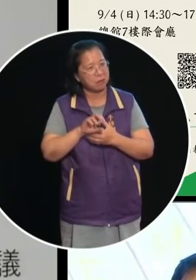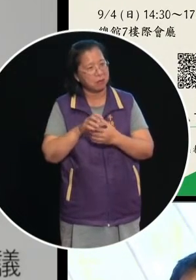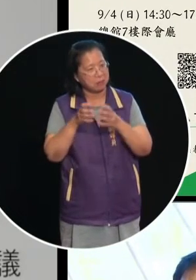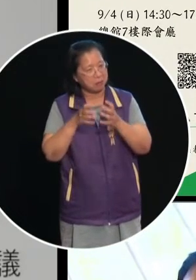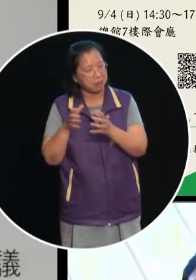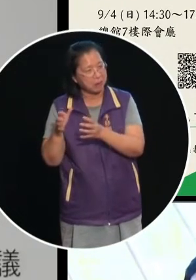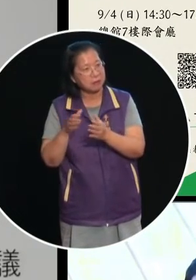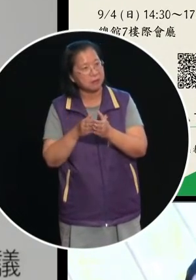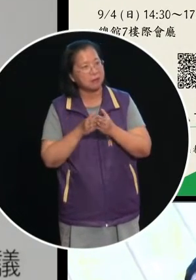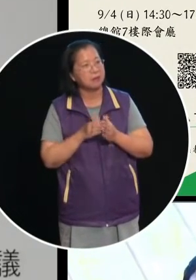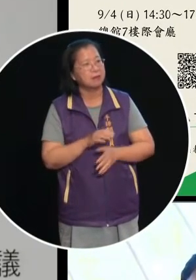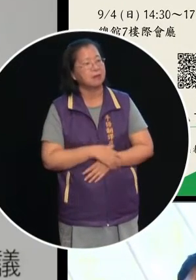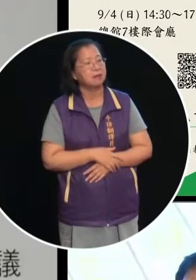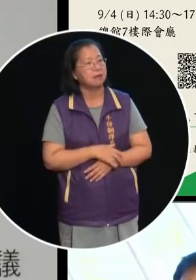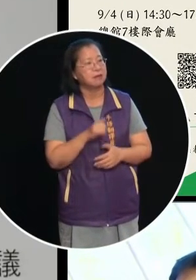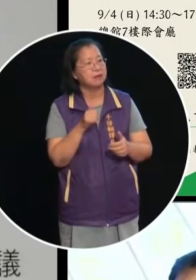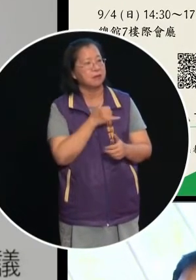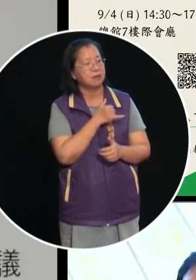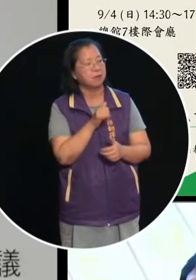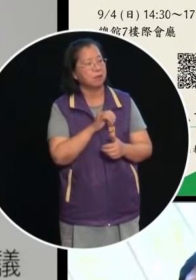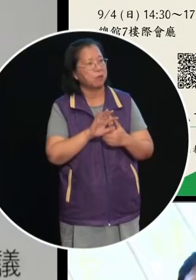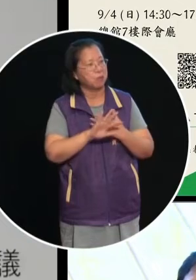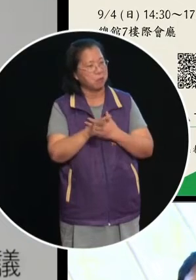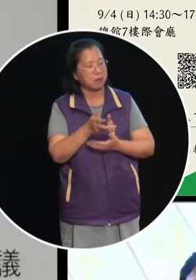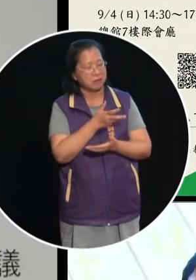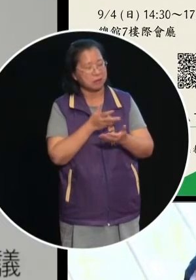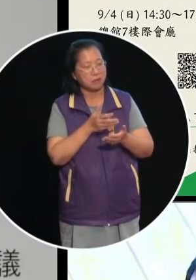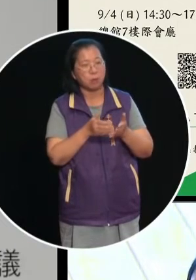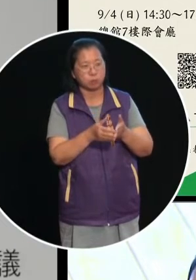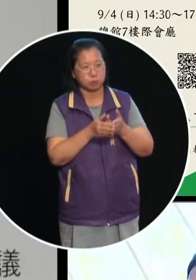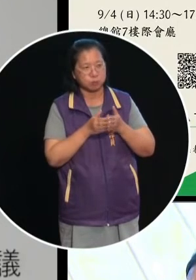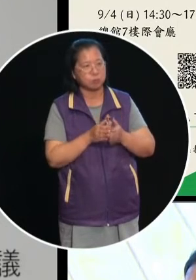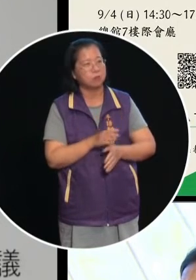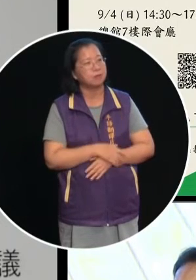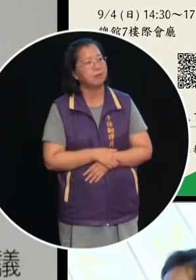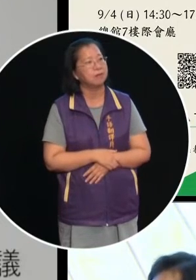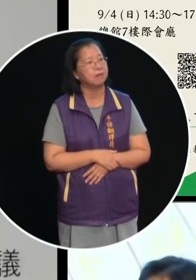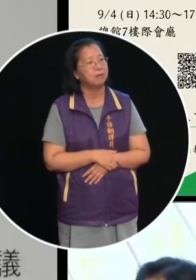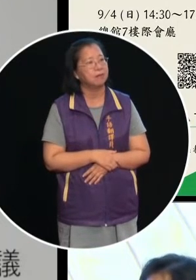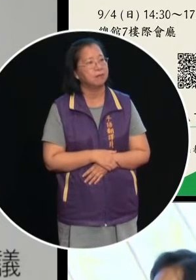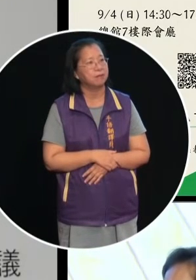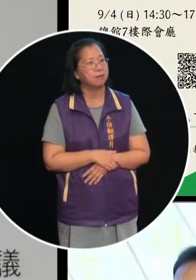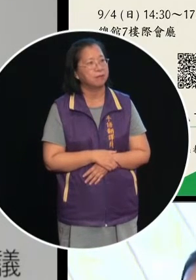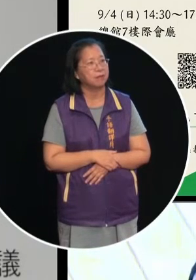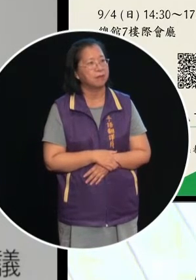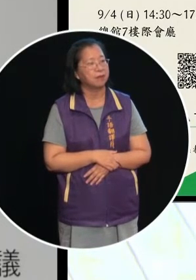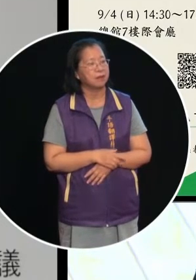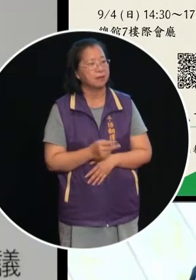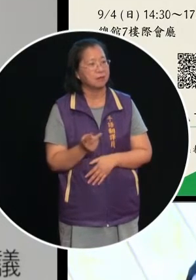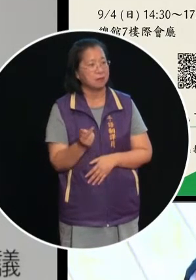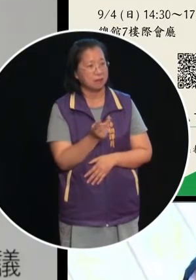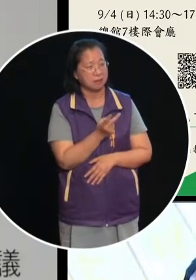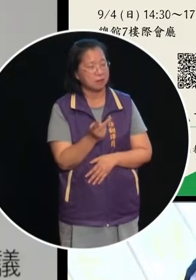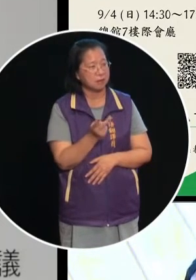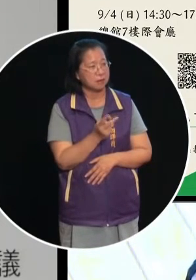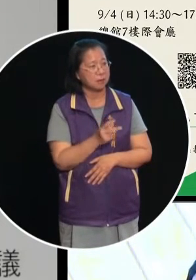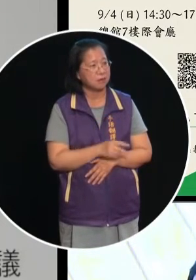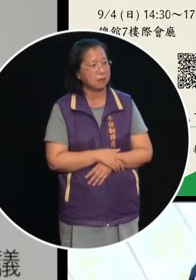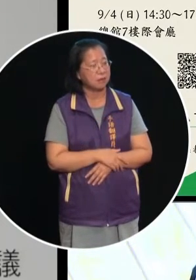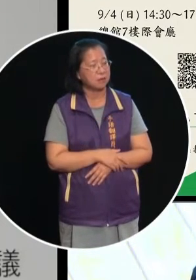是议员外交是非常重要。那么在这个展开议员外交的时候，